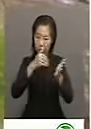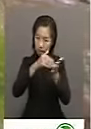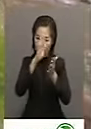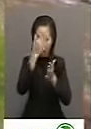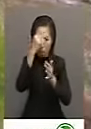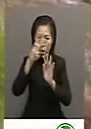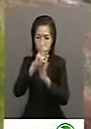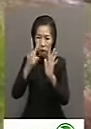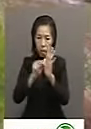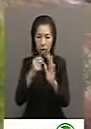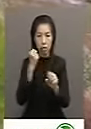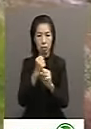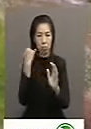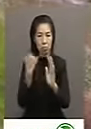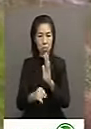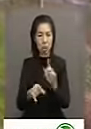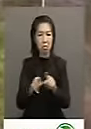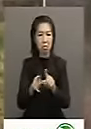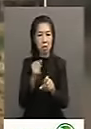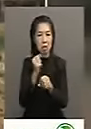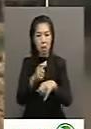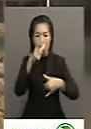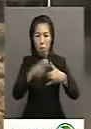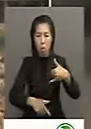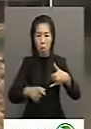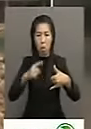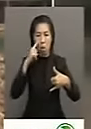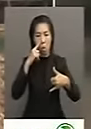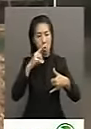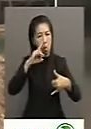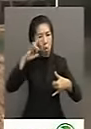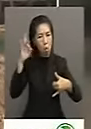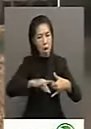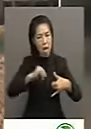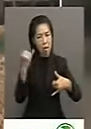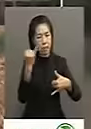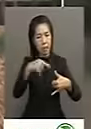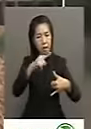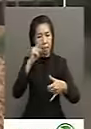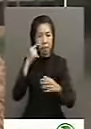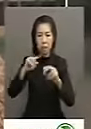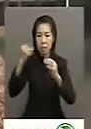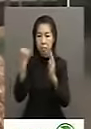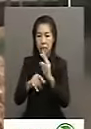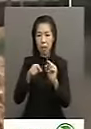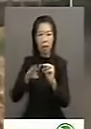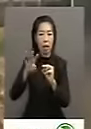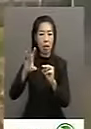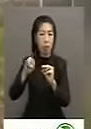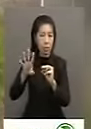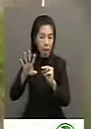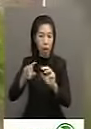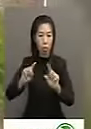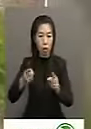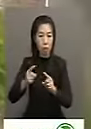นความผิดวินัยฐานกระทำการอันได้ชื่อว่าเป็นผู้ประพฤติชั่วอย่างร้ายแรงผิดตามมาตรา85วงเล็บ4แห่งพระราชบัญ